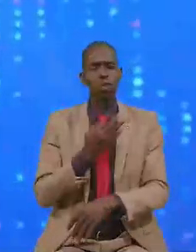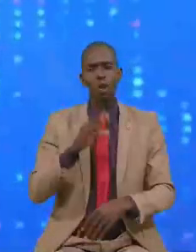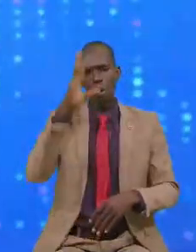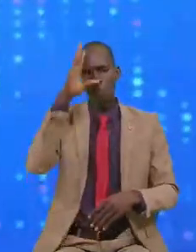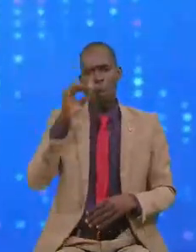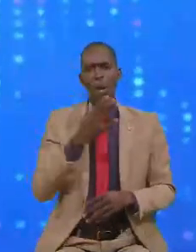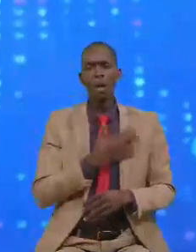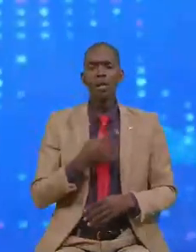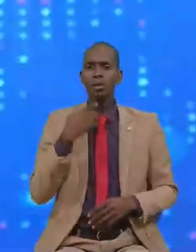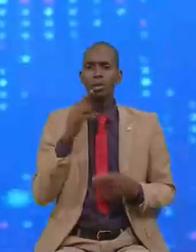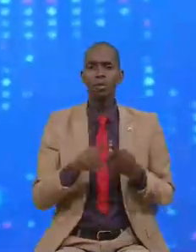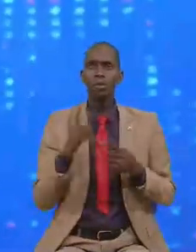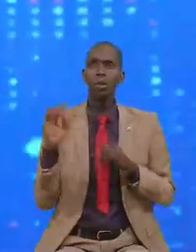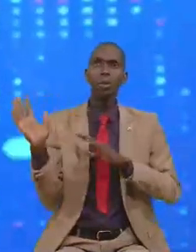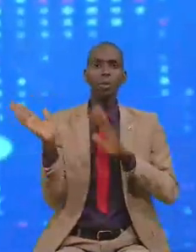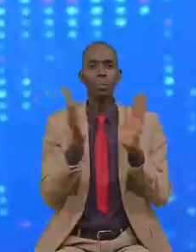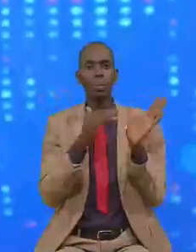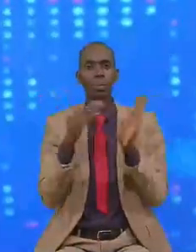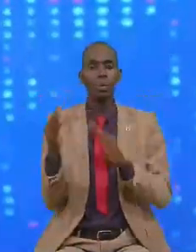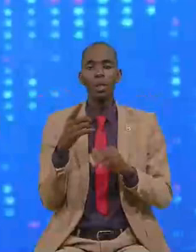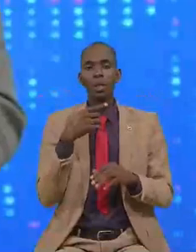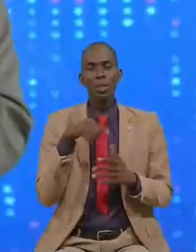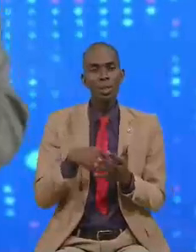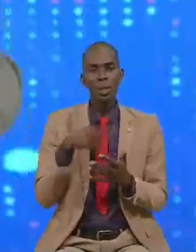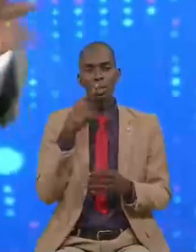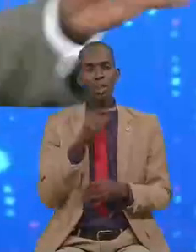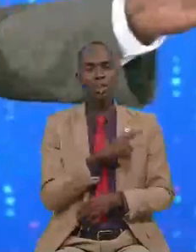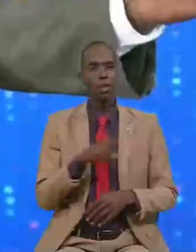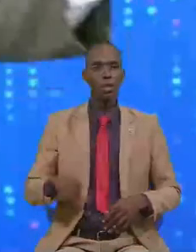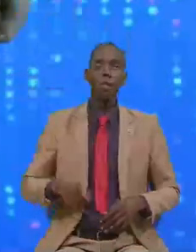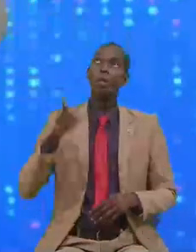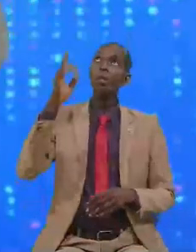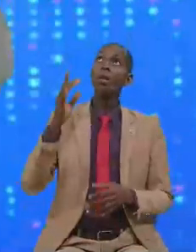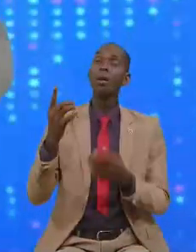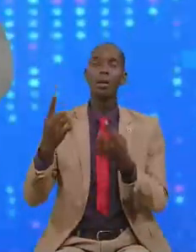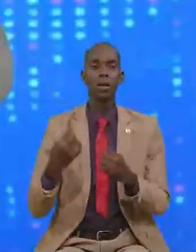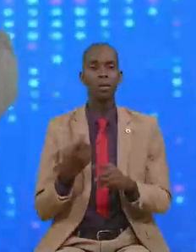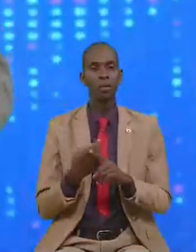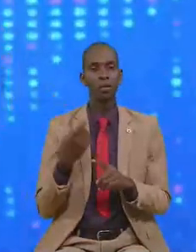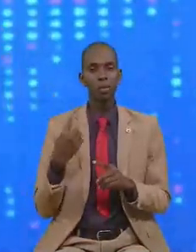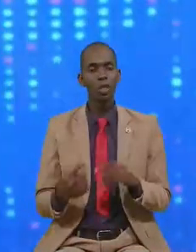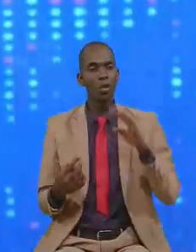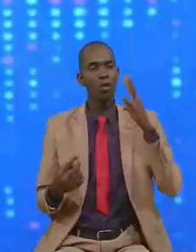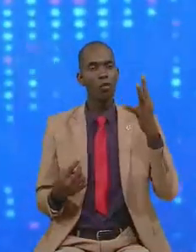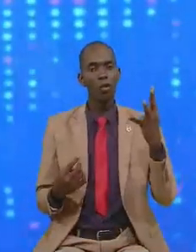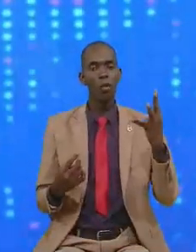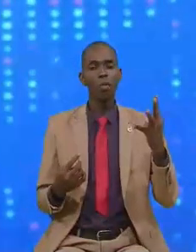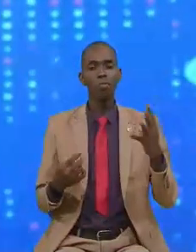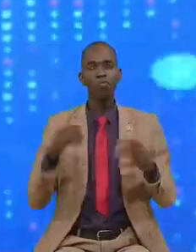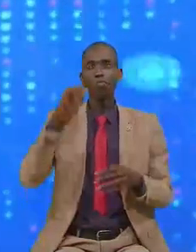et dit au vent, ainsi par l'Éternel, viens des quatre